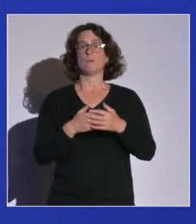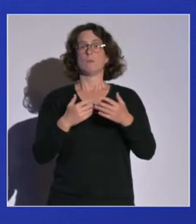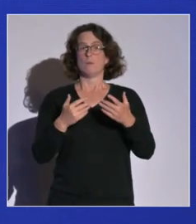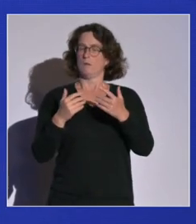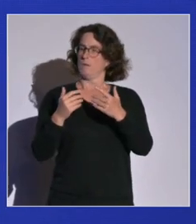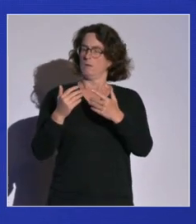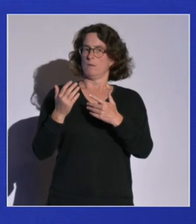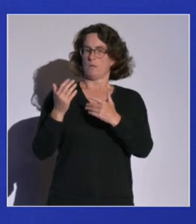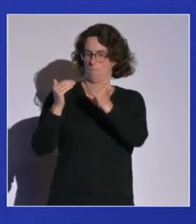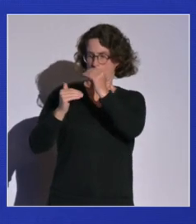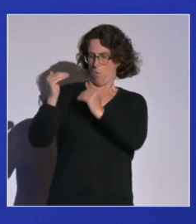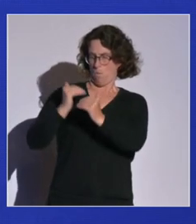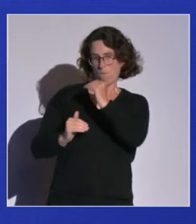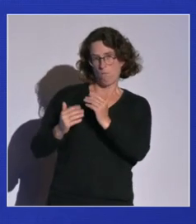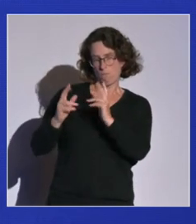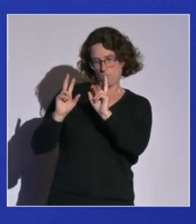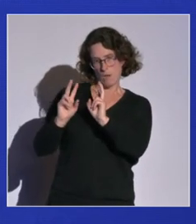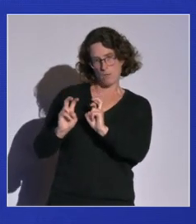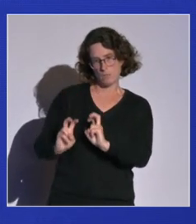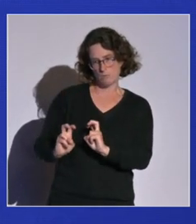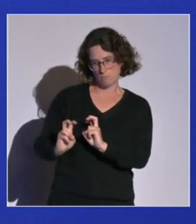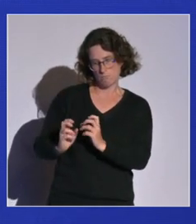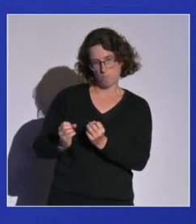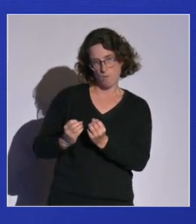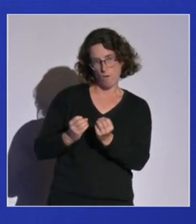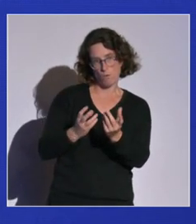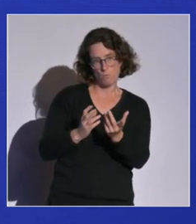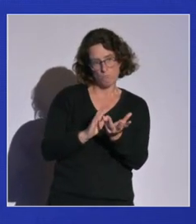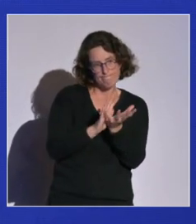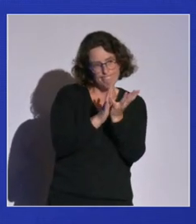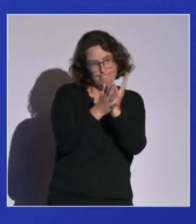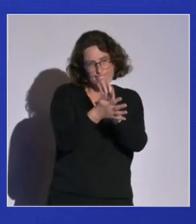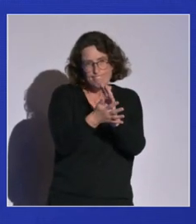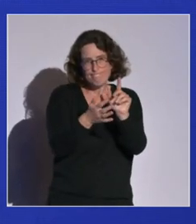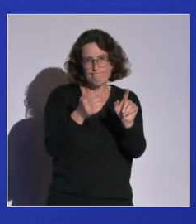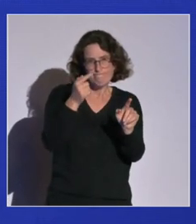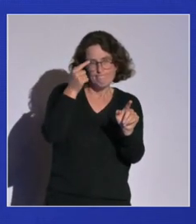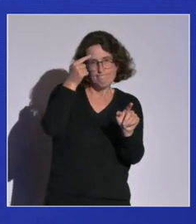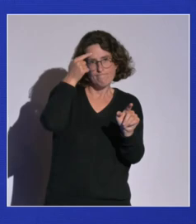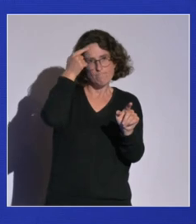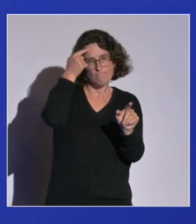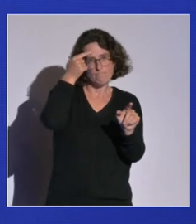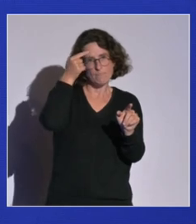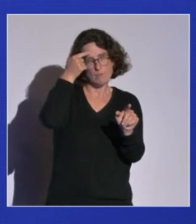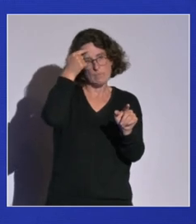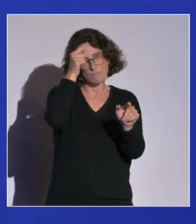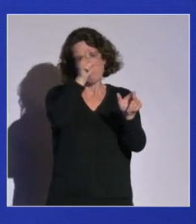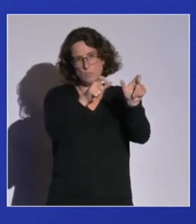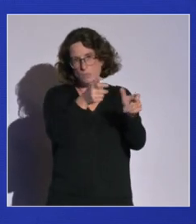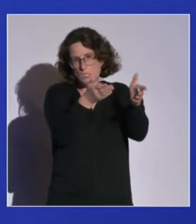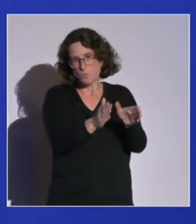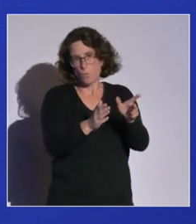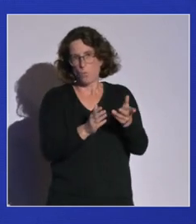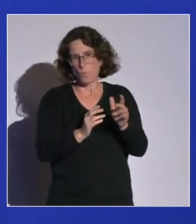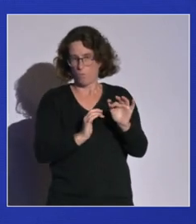crois, joué un certain rôle dans la modification des esprits, y compris des esprits de décideurs, cette analyse était